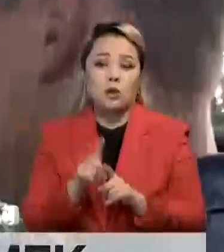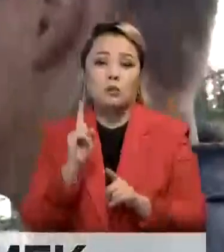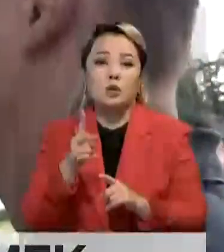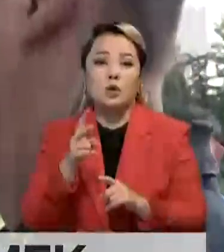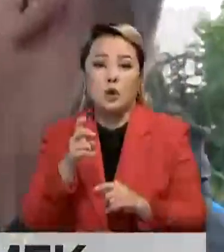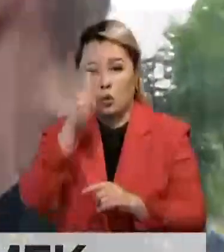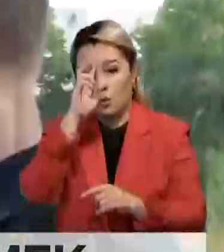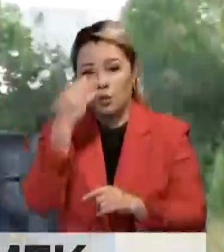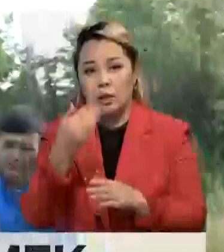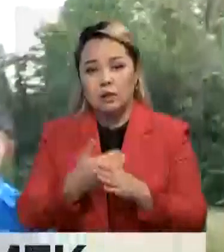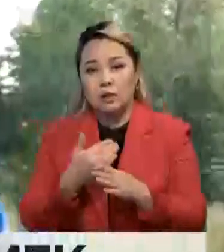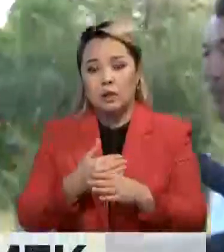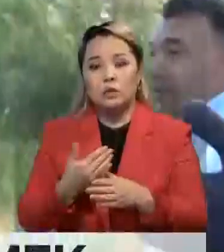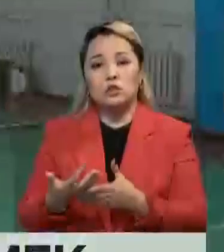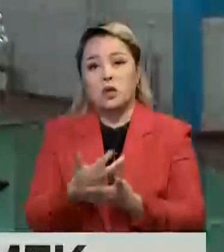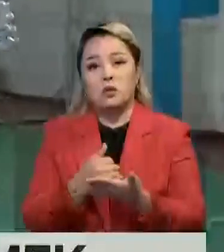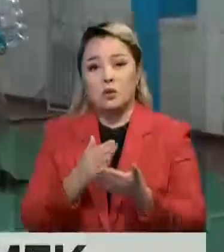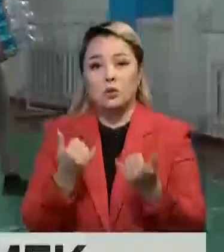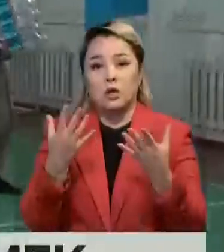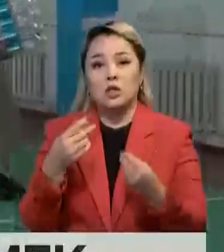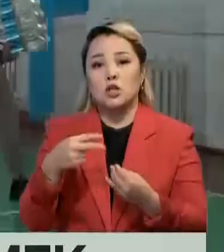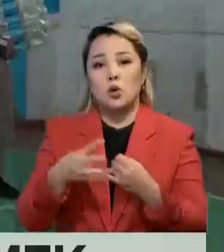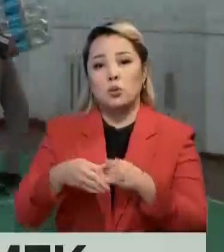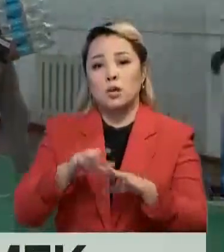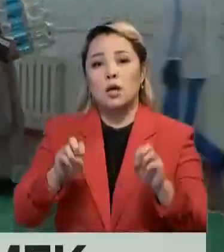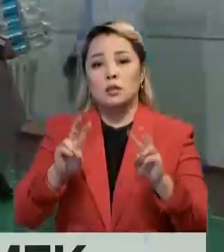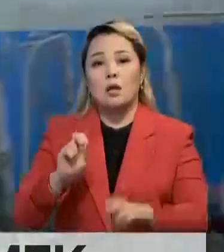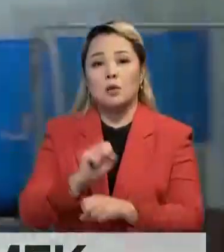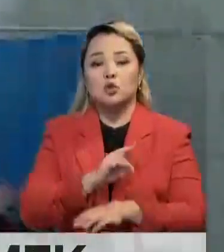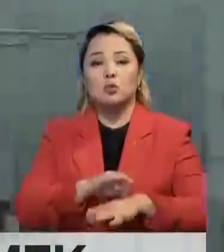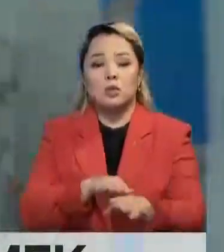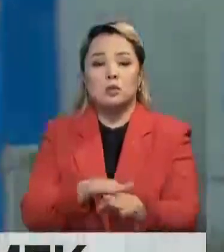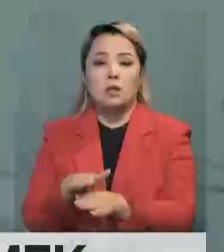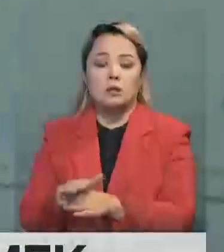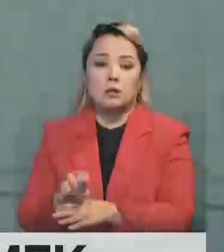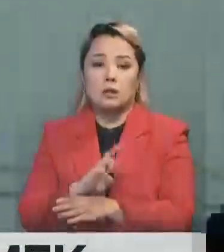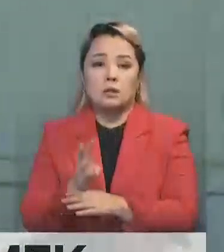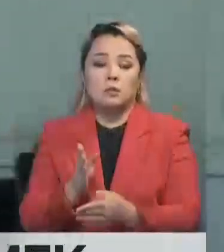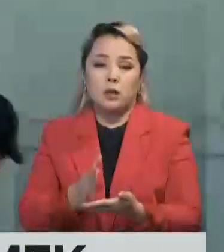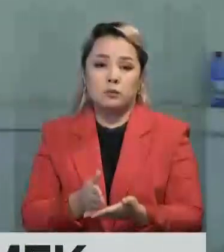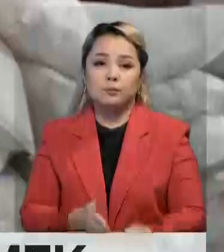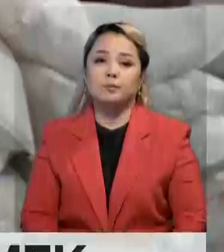астам гуманитарлық көмек жинады. Қазіргі таңда 20 өңірде арнайы бекеттер жұмыс істеп тұр.